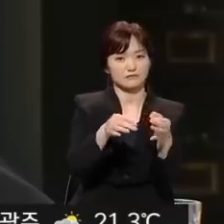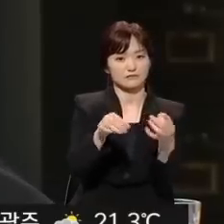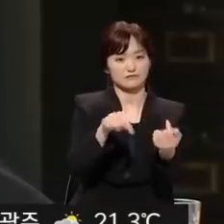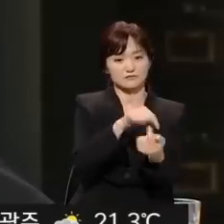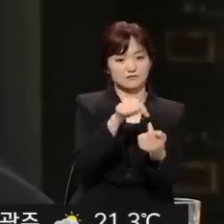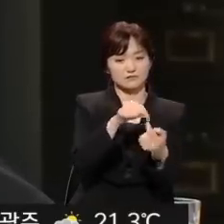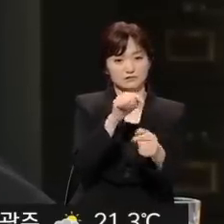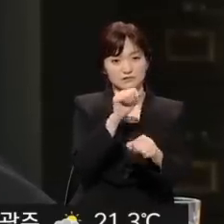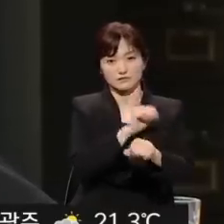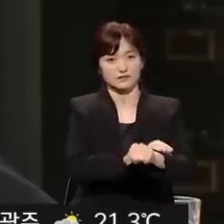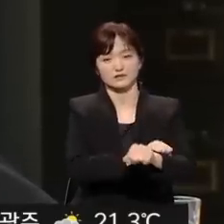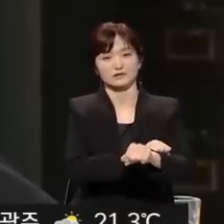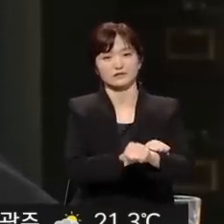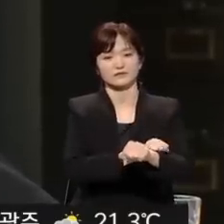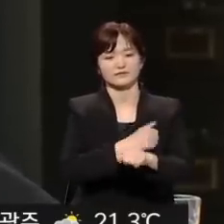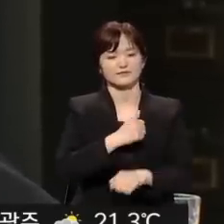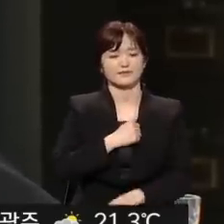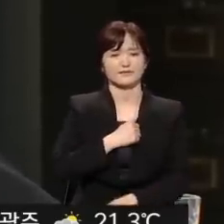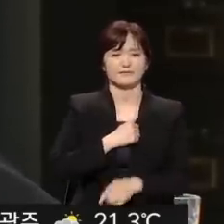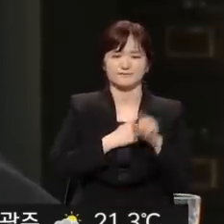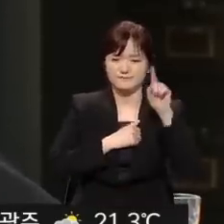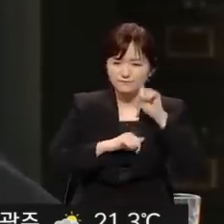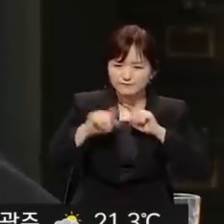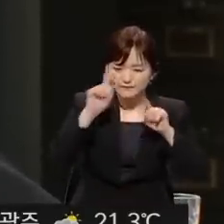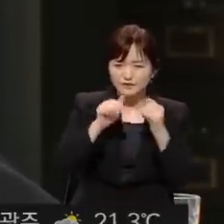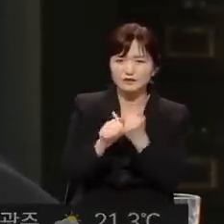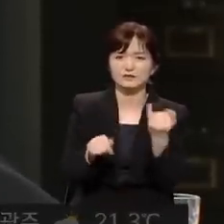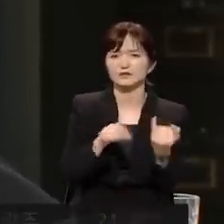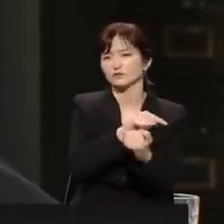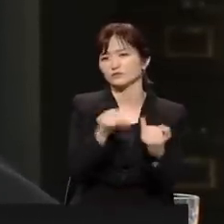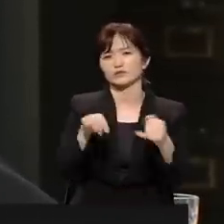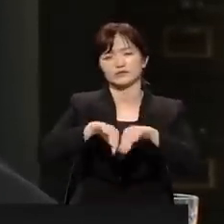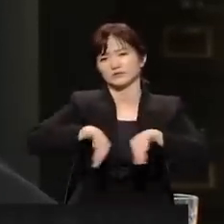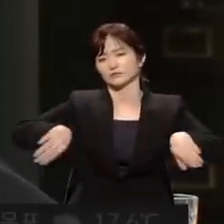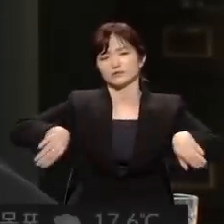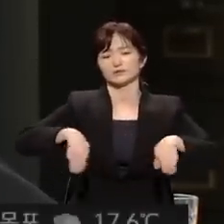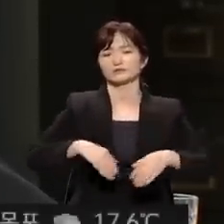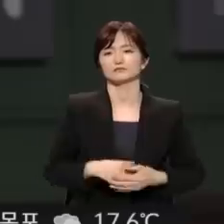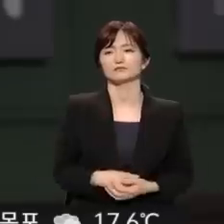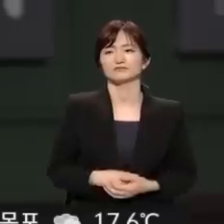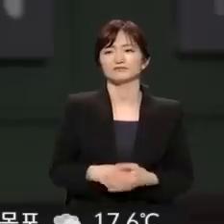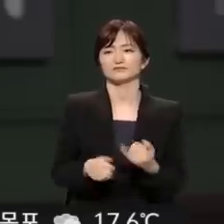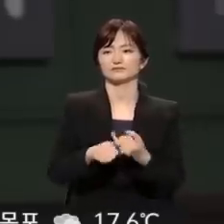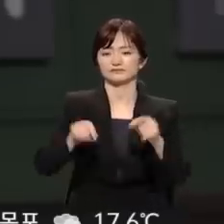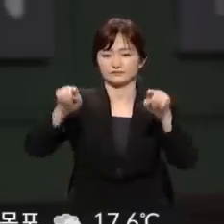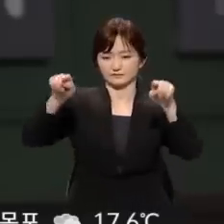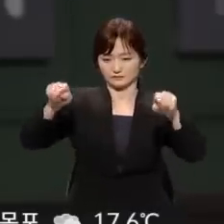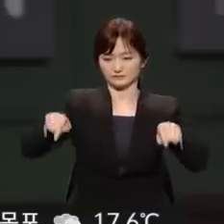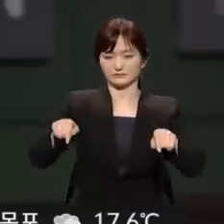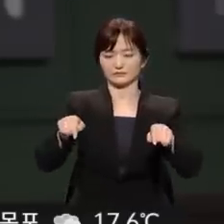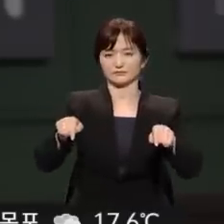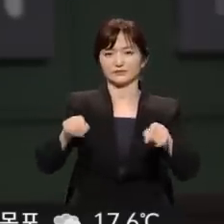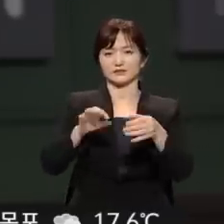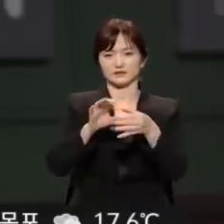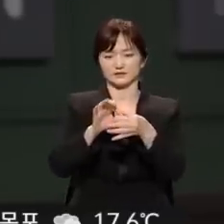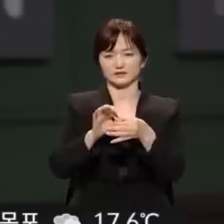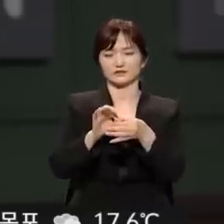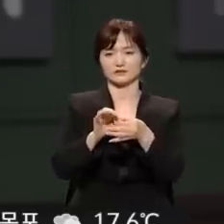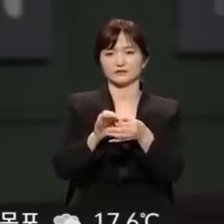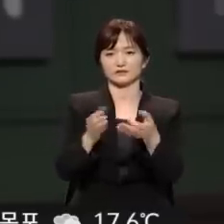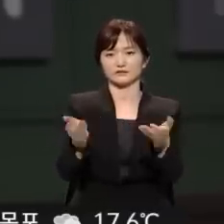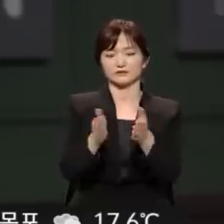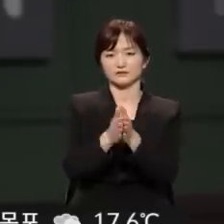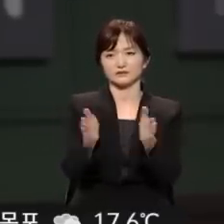상할 수는 있어요. 그런데 죽이는 거랑은 이건 다른 문제잖아요. 네, 그런데 이혼 절차를 밟기 시작하면서요. 이 아내가 이